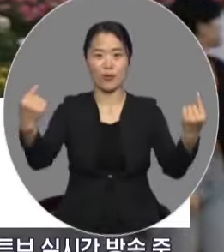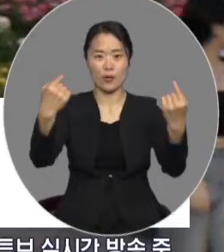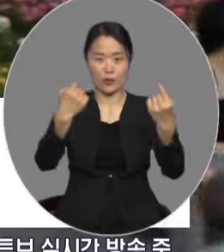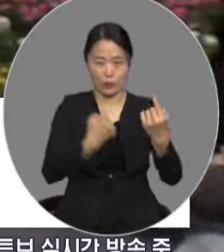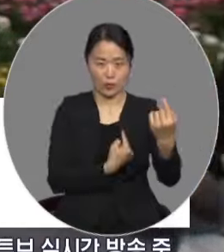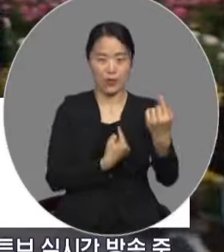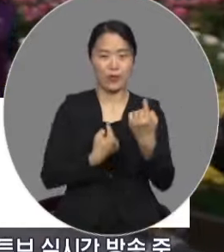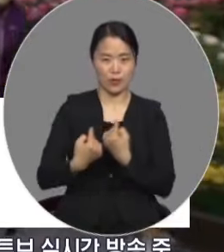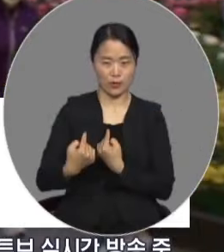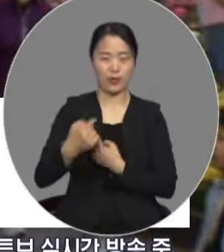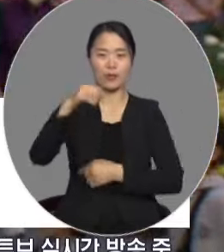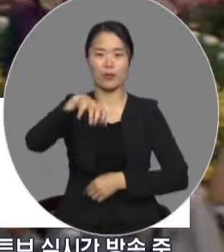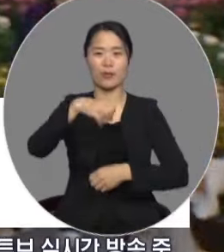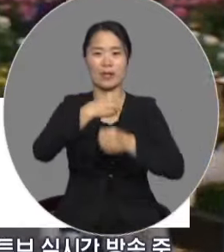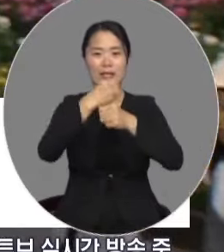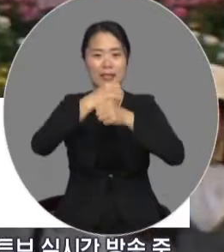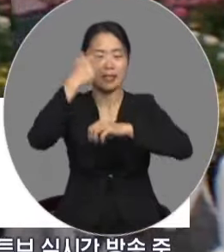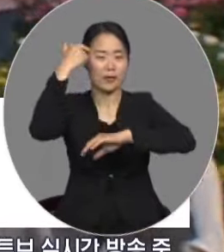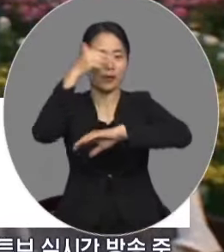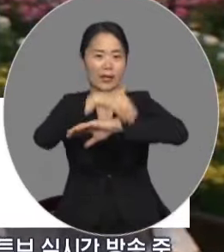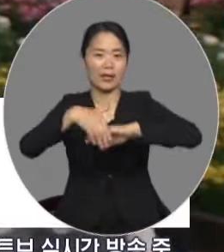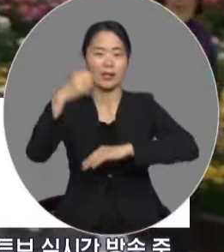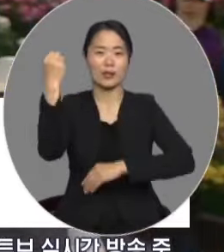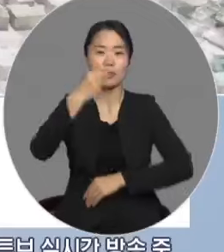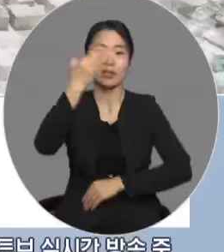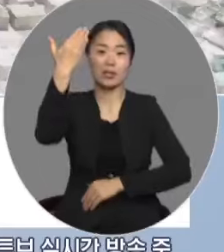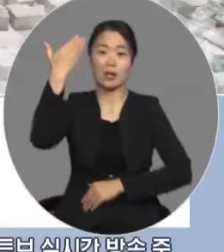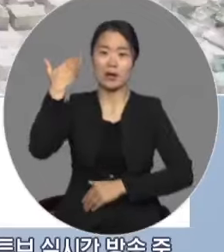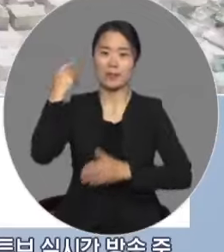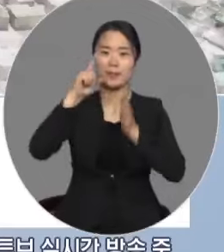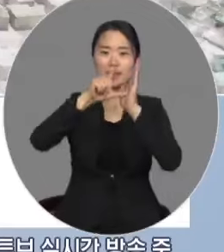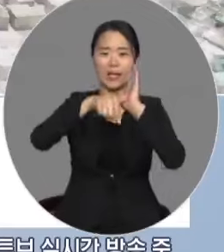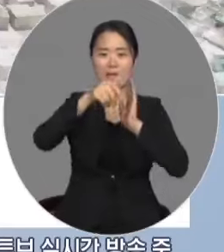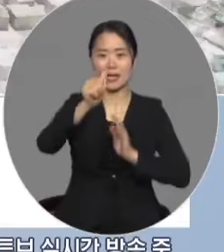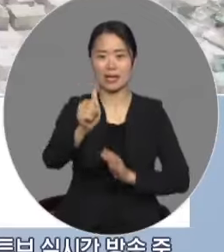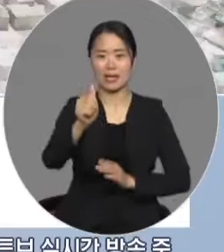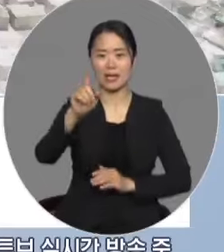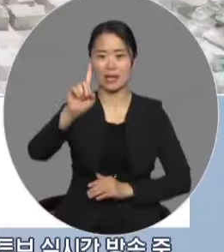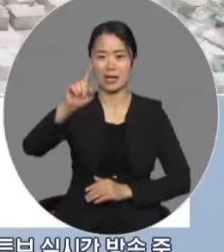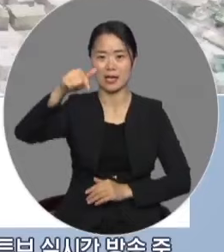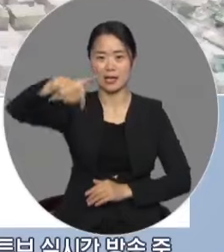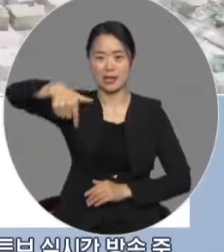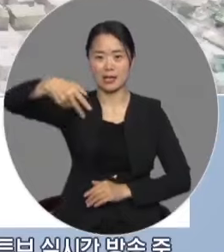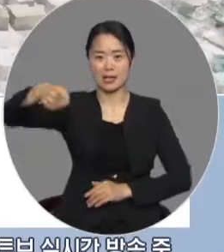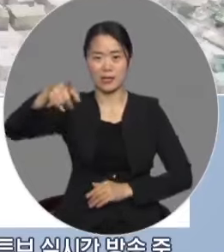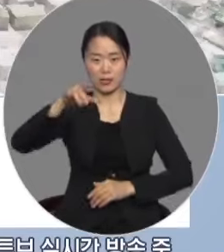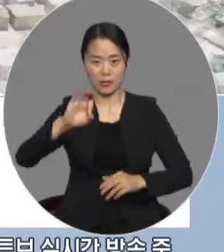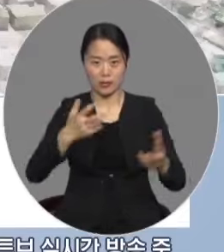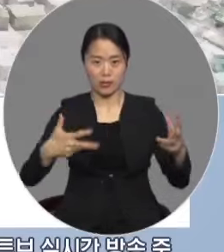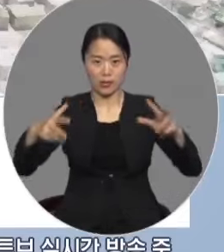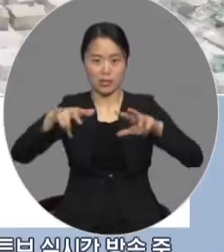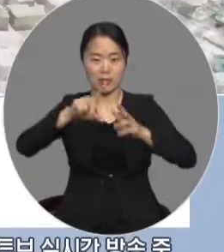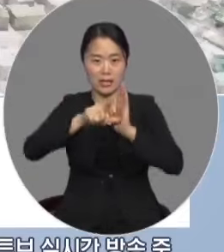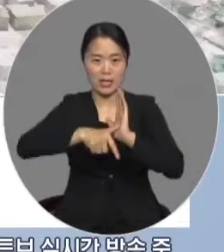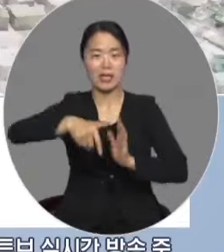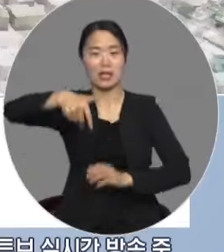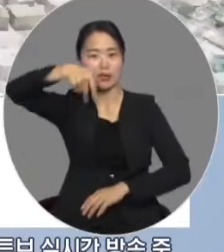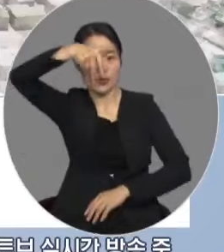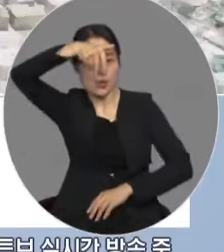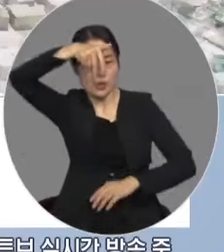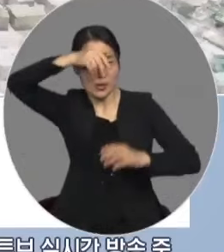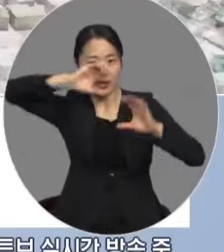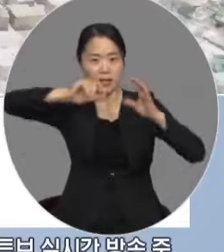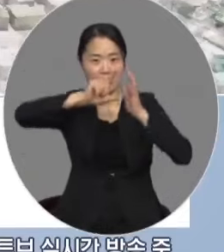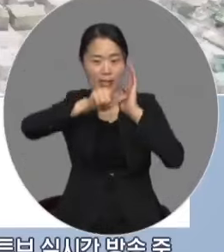볼 생각이고, 과거에 또 우리 학성공원 같은 경우에는 조선시대 때는 거기 학성공원